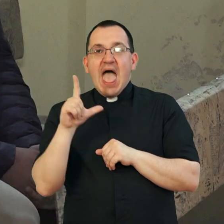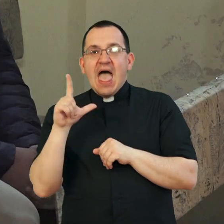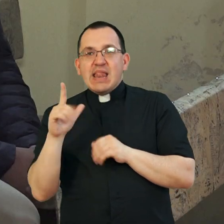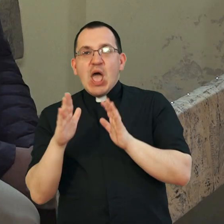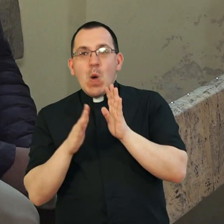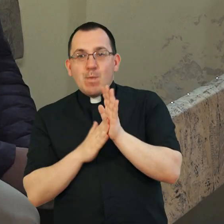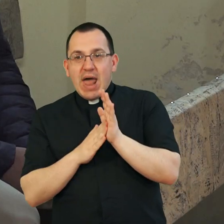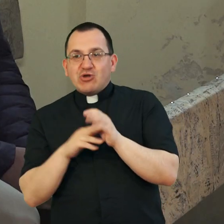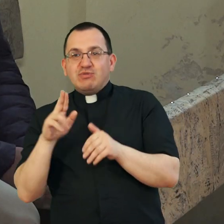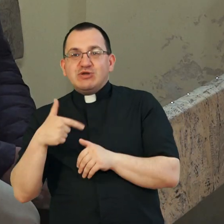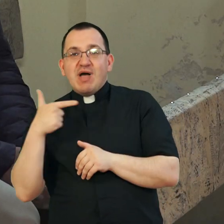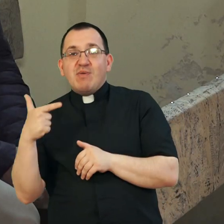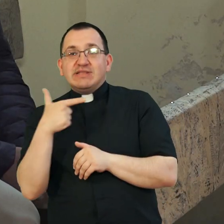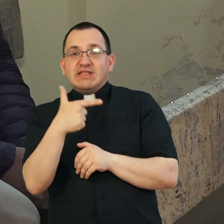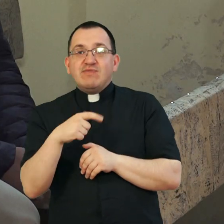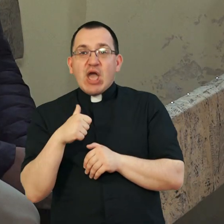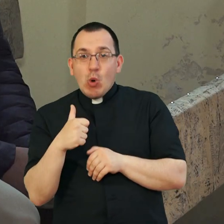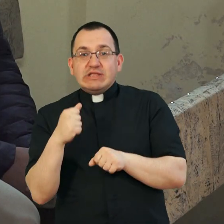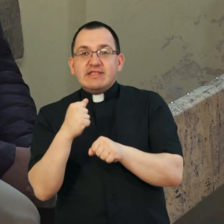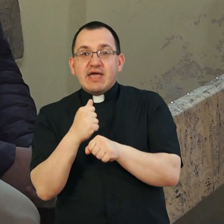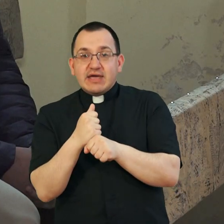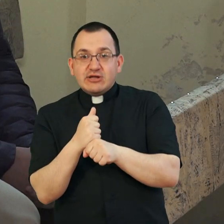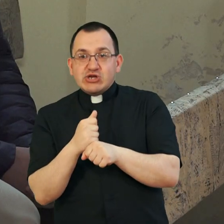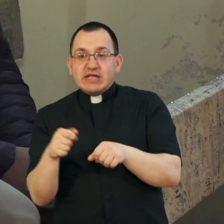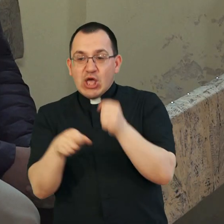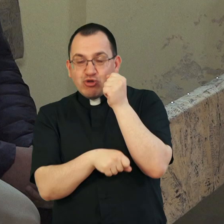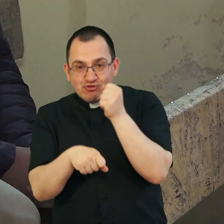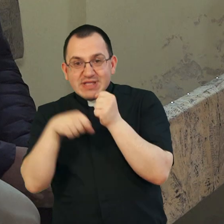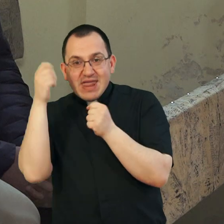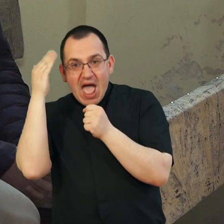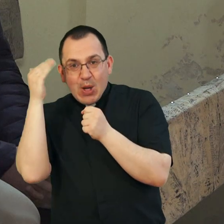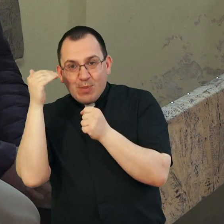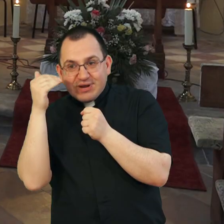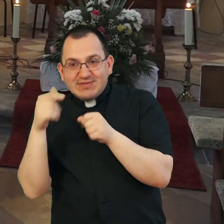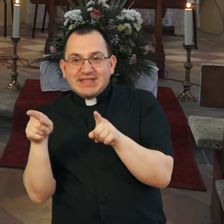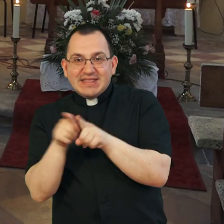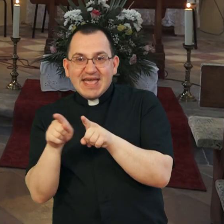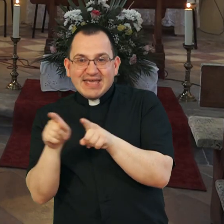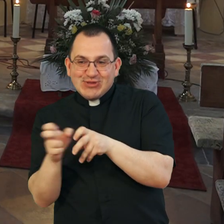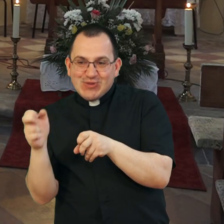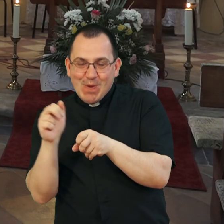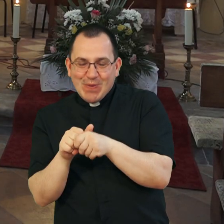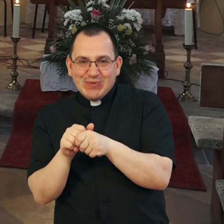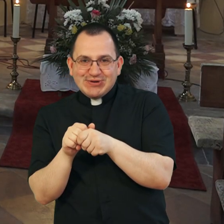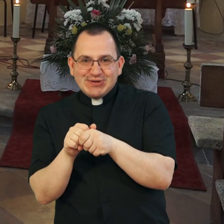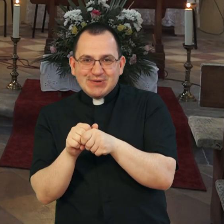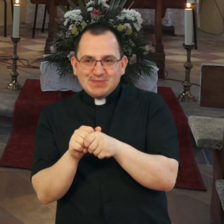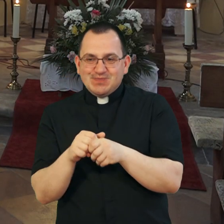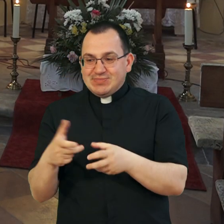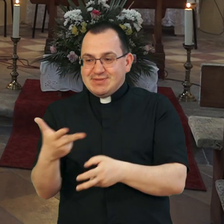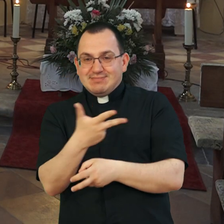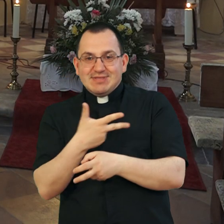je 22-godišnjak iz Gračaca koji studira u Koprivnici gdje se pridružio Franjevačkoj mladeži. Sve nas je